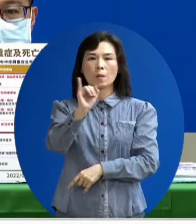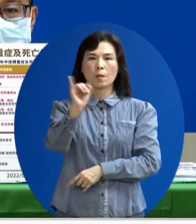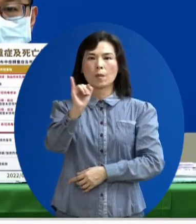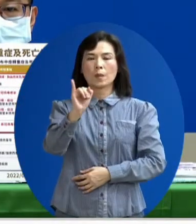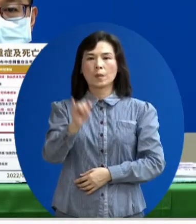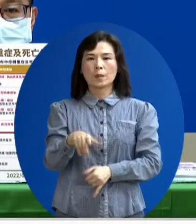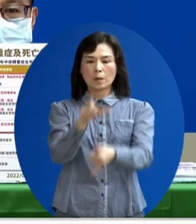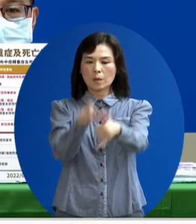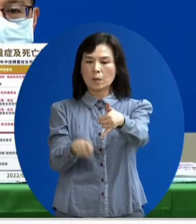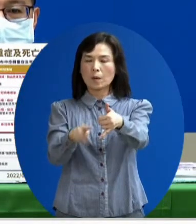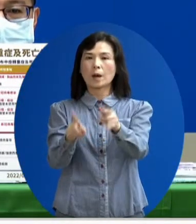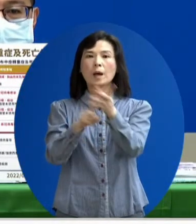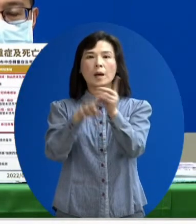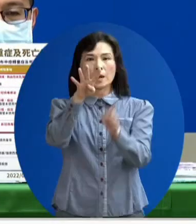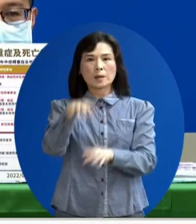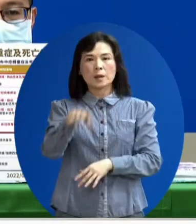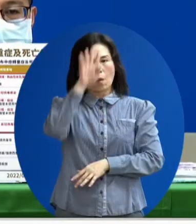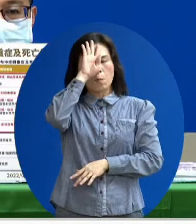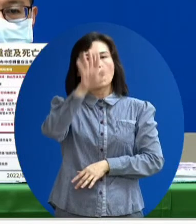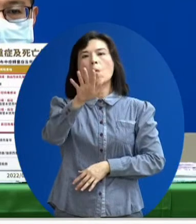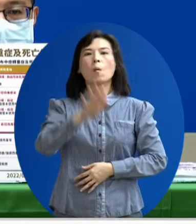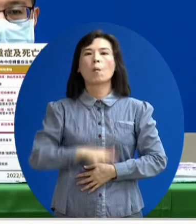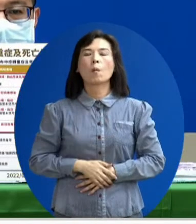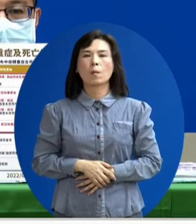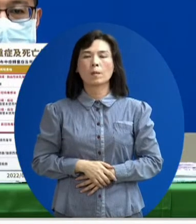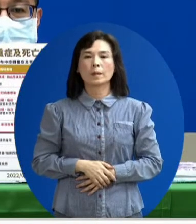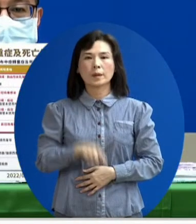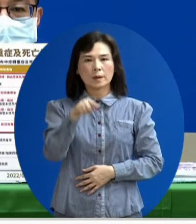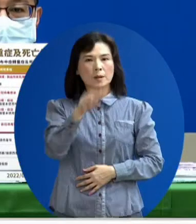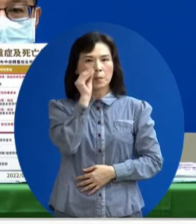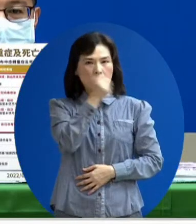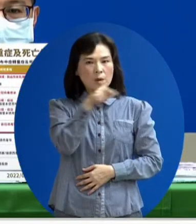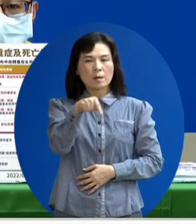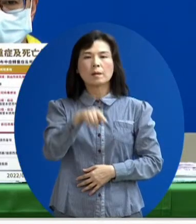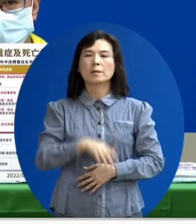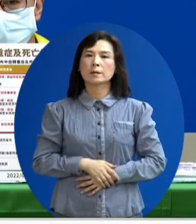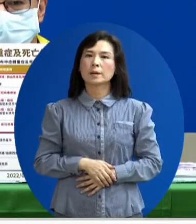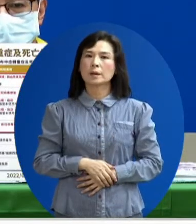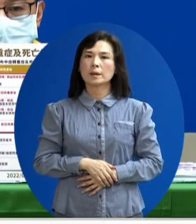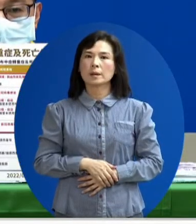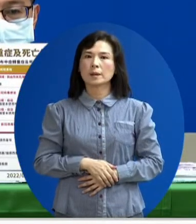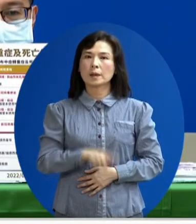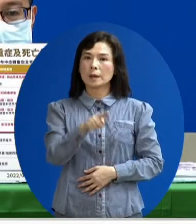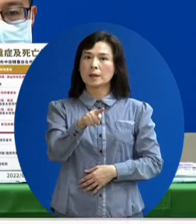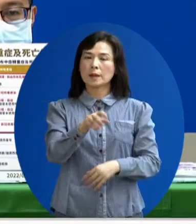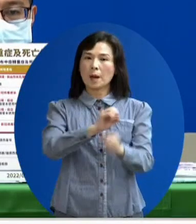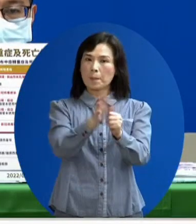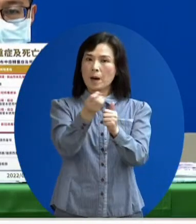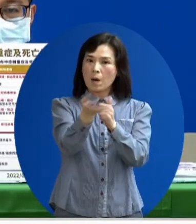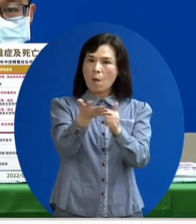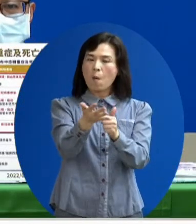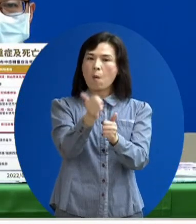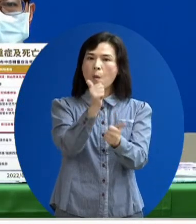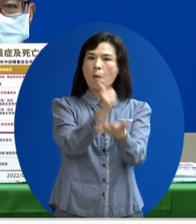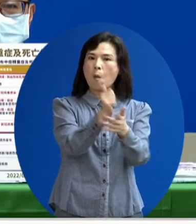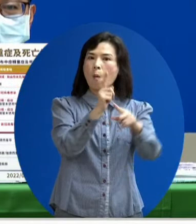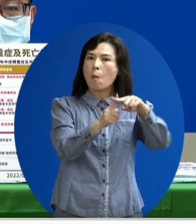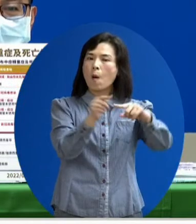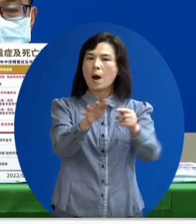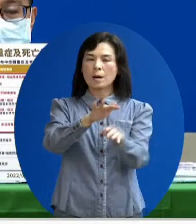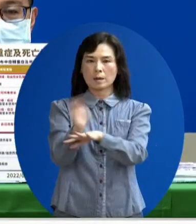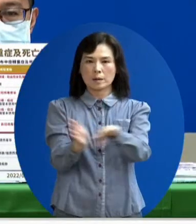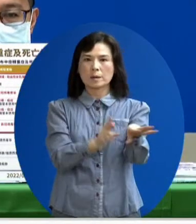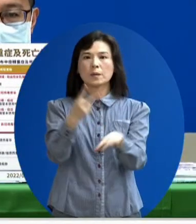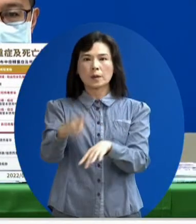身是有神经系统方面的疾病哈、哦，这次比较特别是说她除了有罹患新冠病毒感染之外哈、哦，